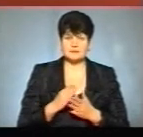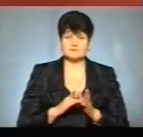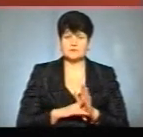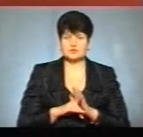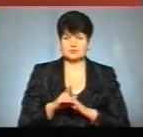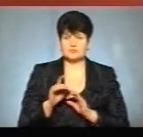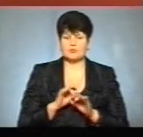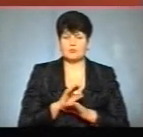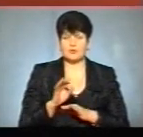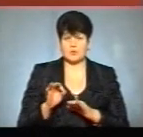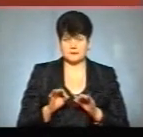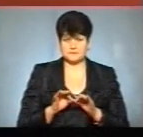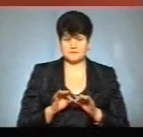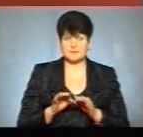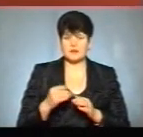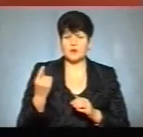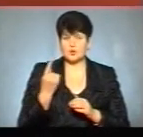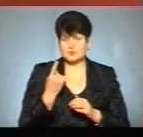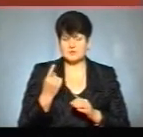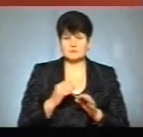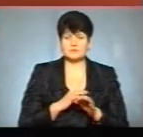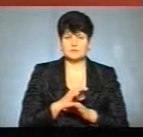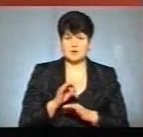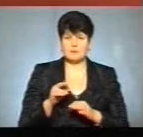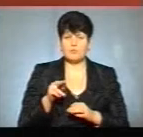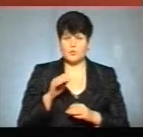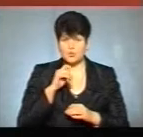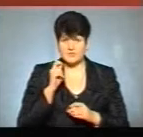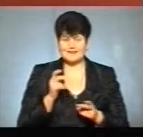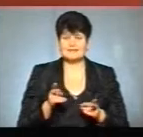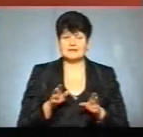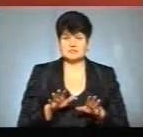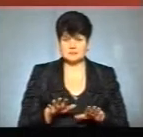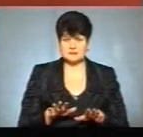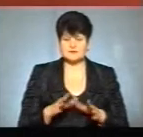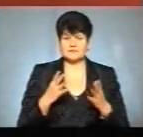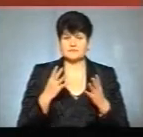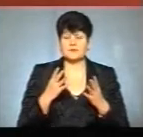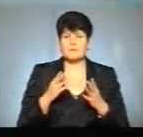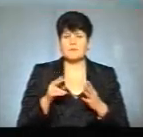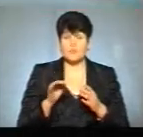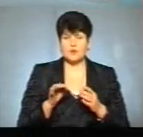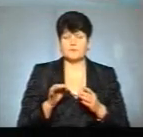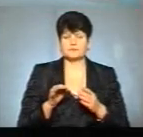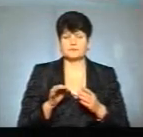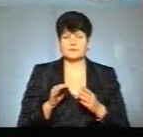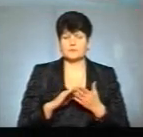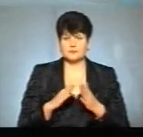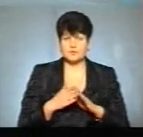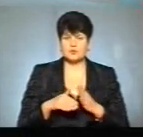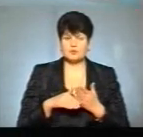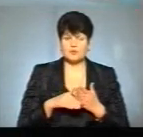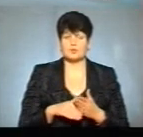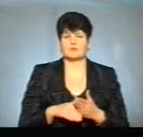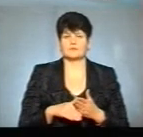проєктом. Угу. До речі, один пілотний проєкт по Україні, який залишився по деінституціалізації за допомоги, за